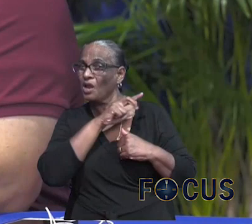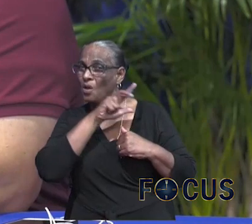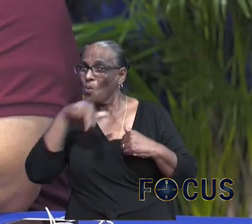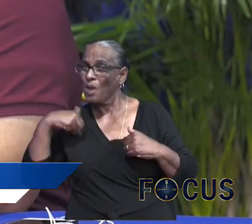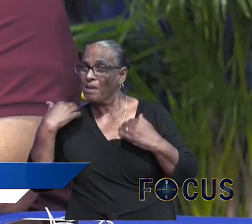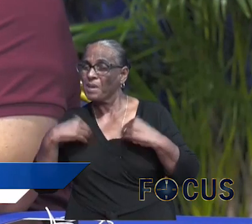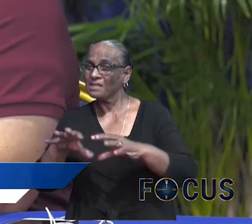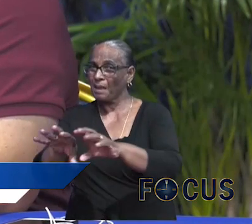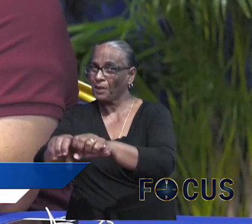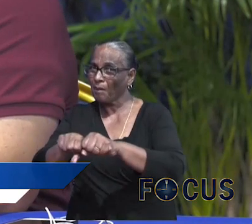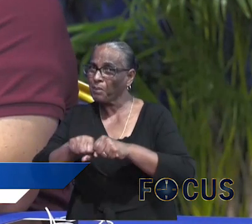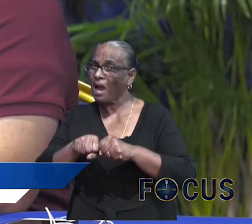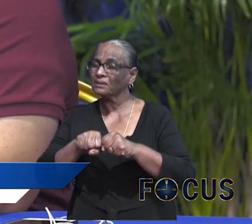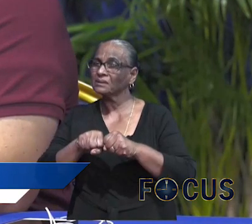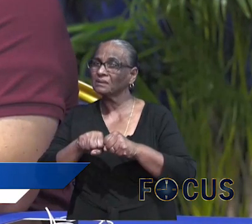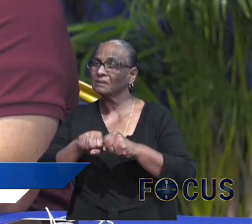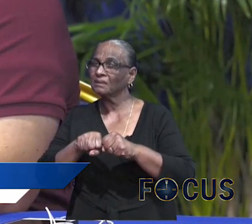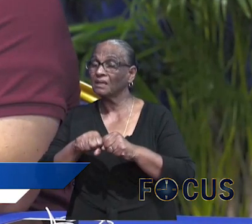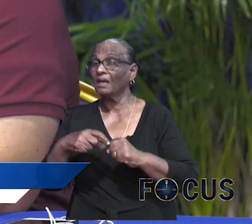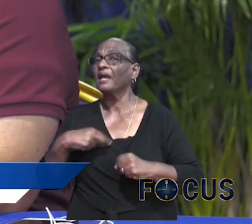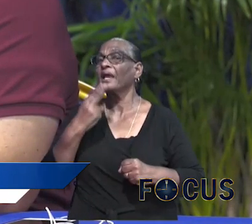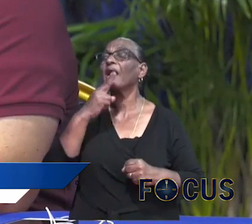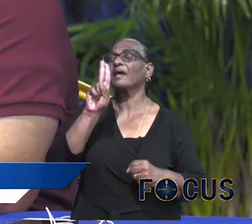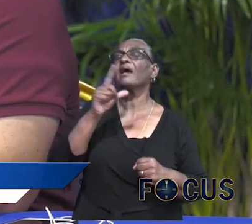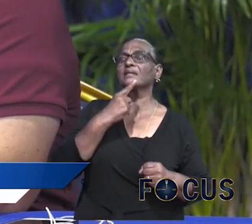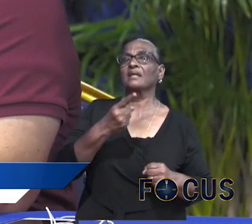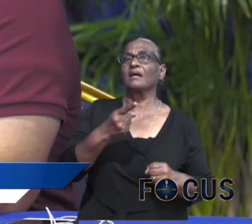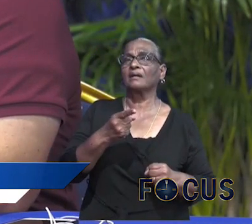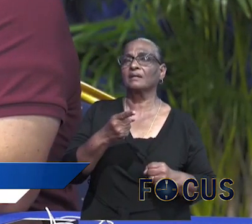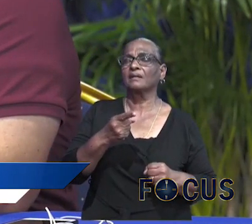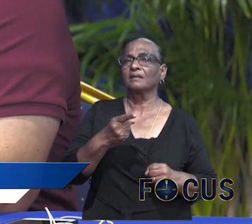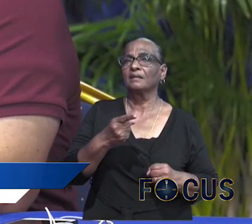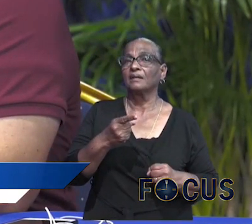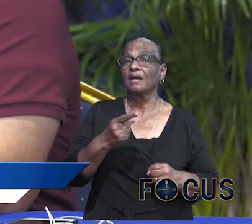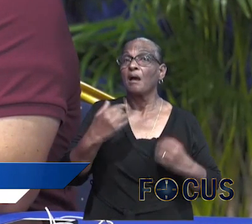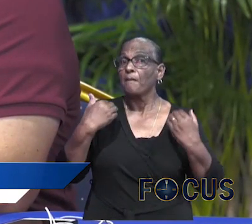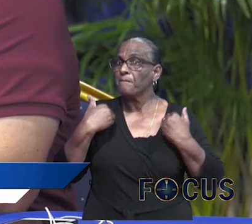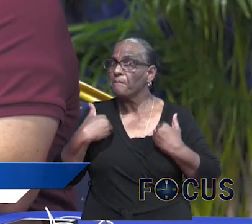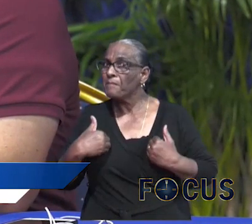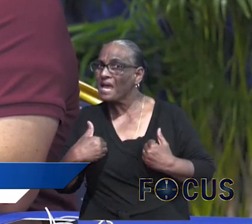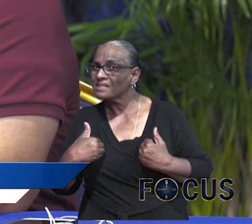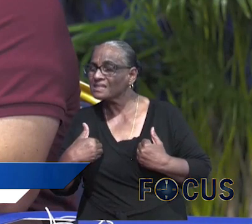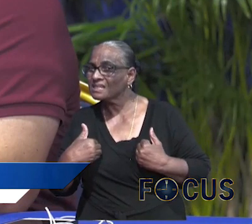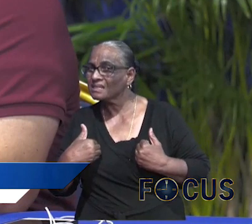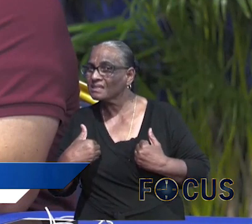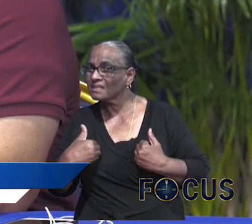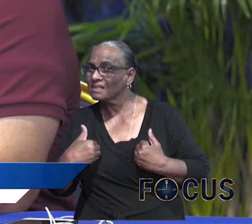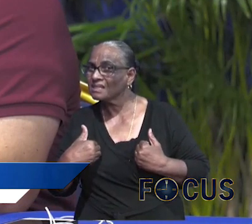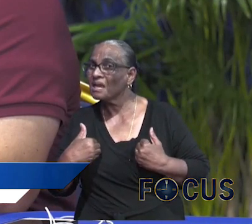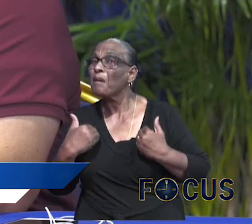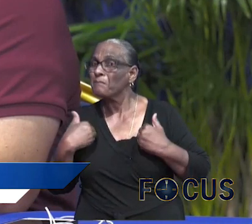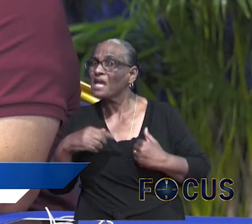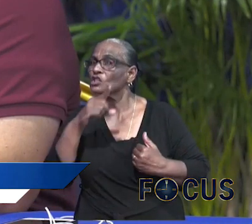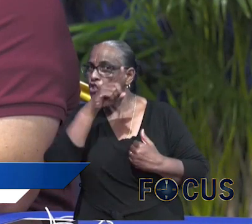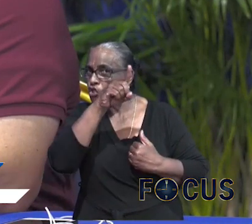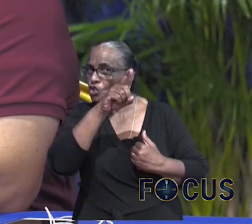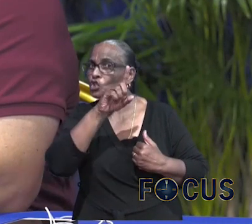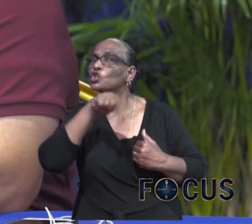opgepakt. Ik ga u eerlijk zeggen, de mensen zijn nog steeds